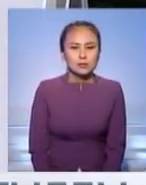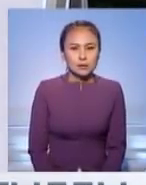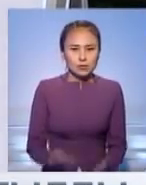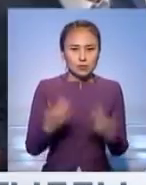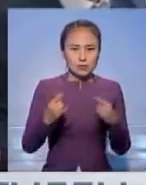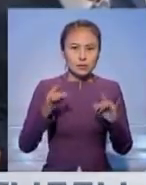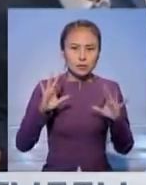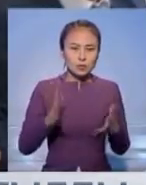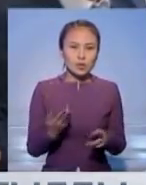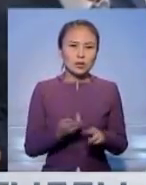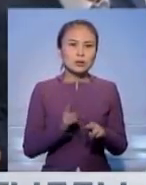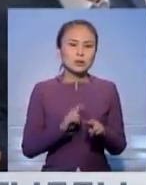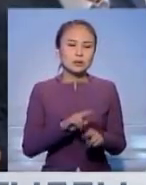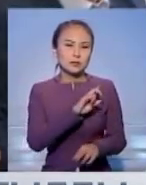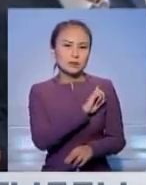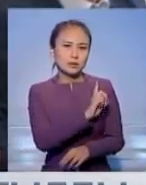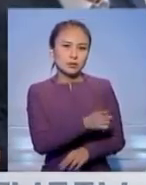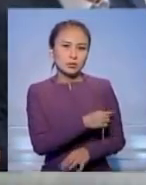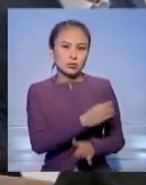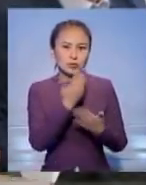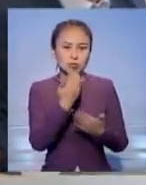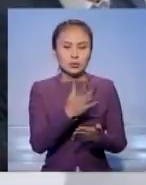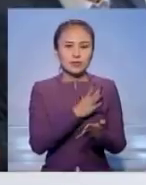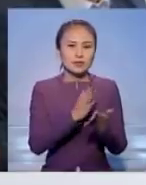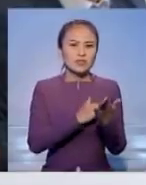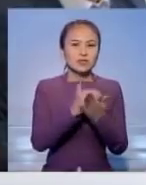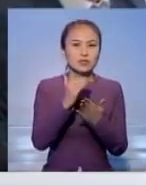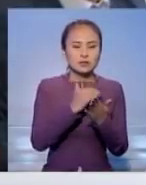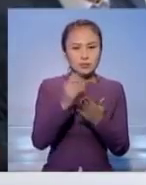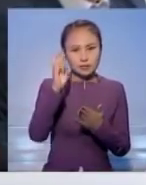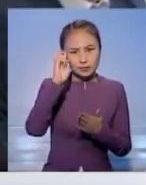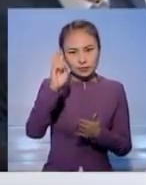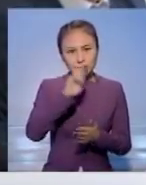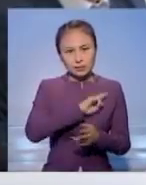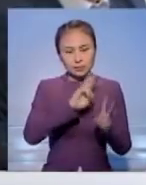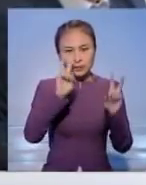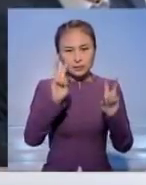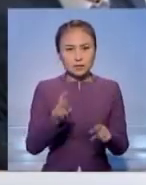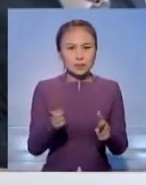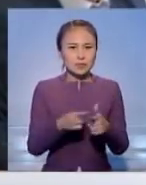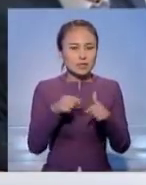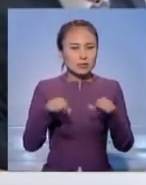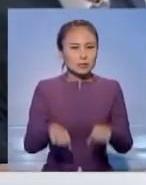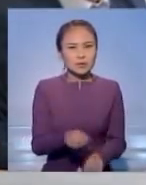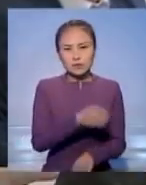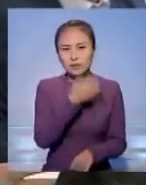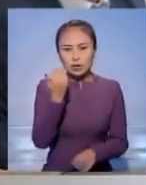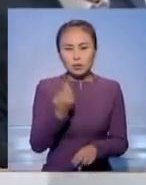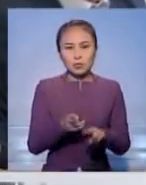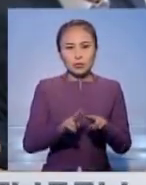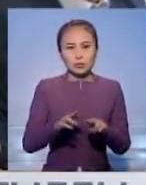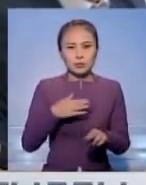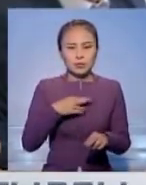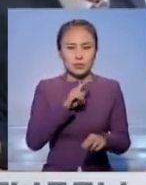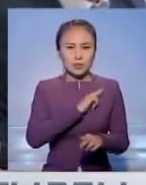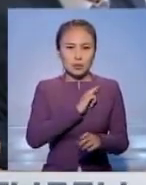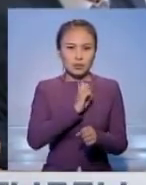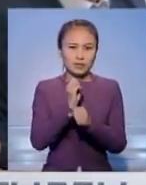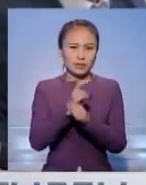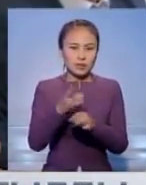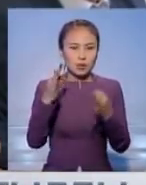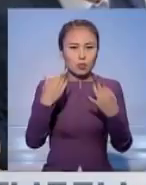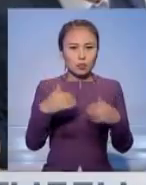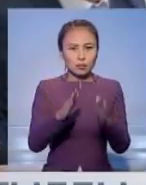Қалыптасқан осы жағдайдан соң Қуат Тұмабаевтың бұл жоғарғы мемлекеттік қызметте отыруға моральдық құқы жоқ. Сондықтан мен оған өз еркімен қызметтен кету